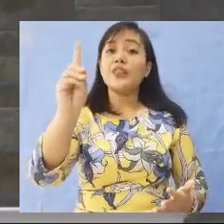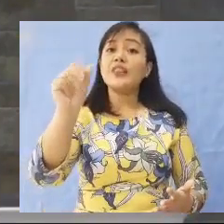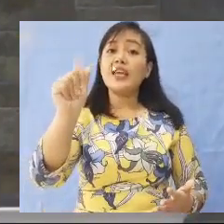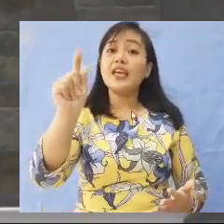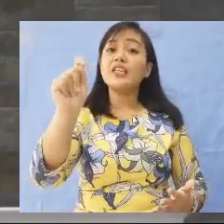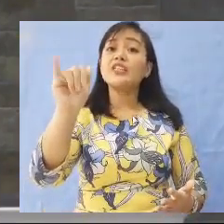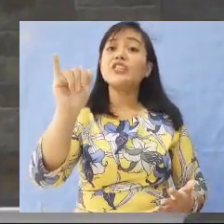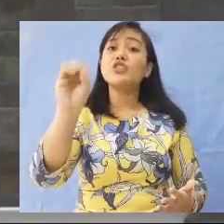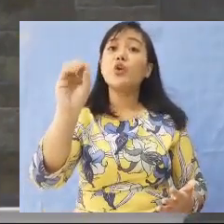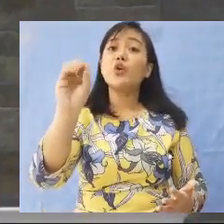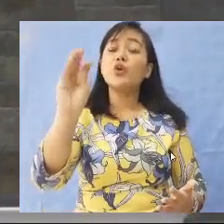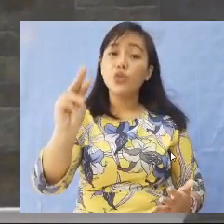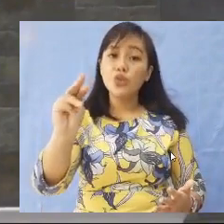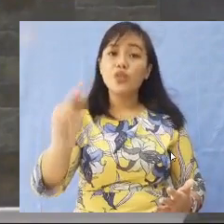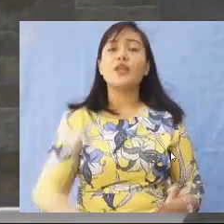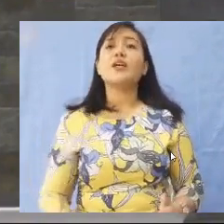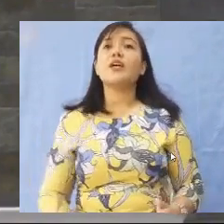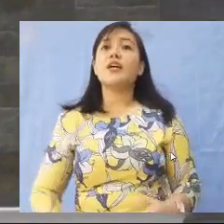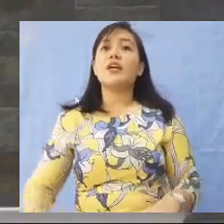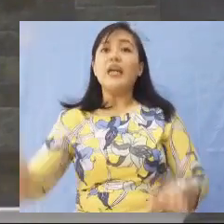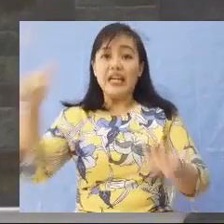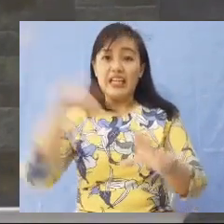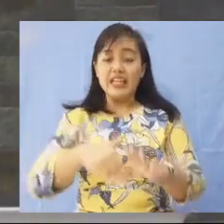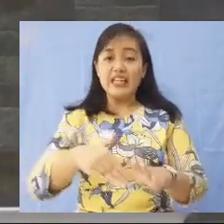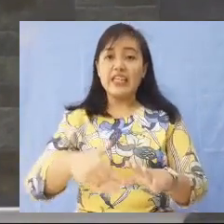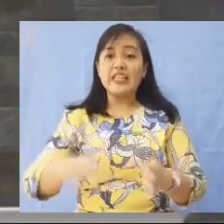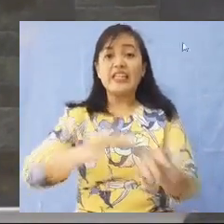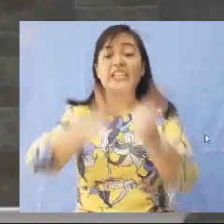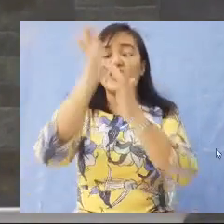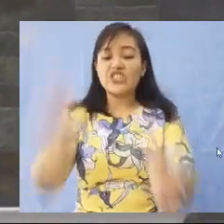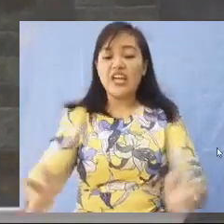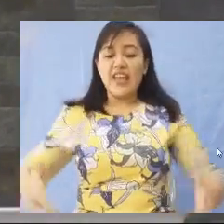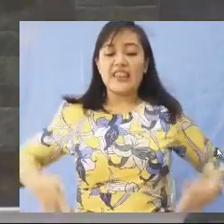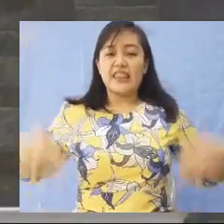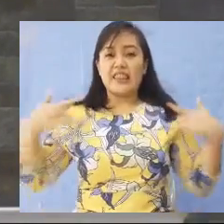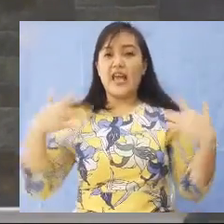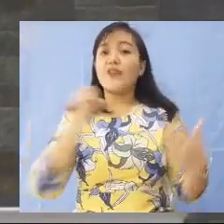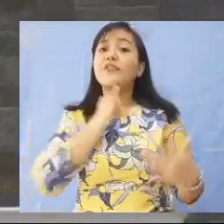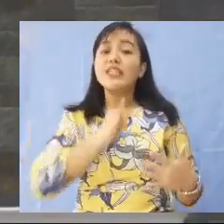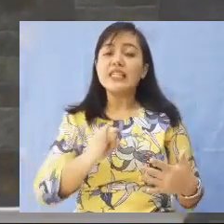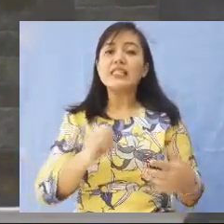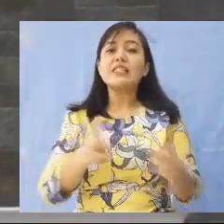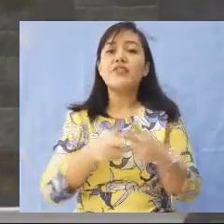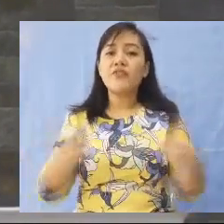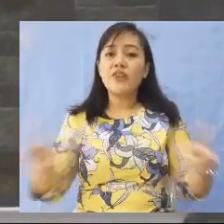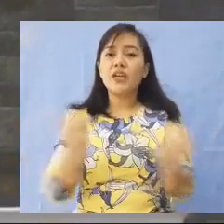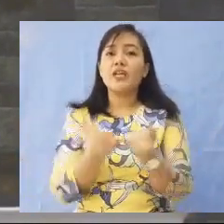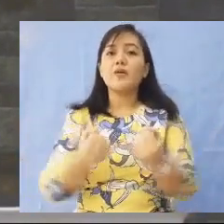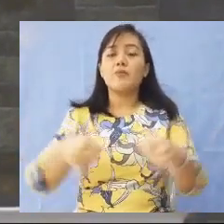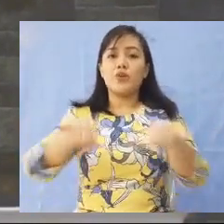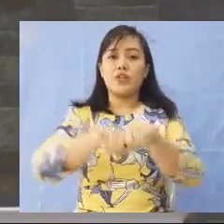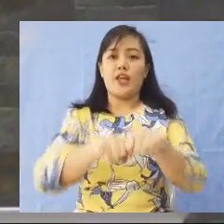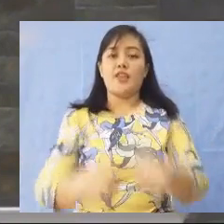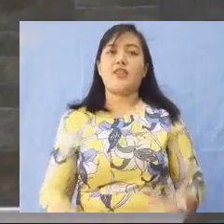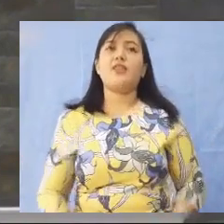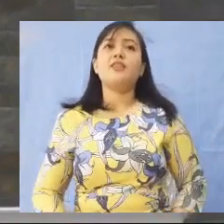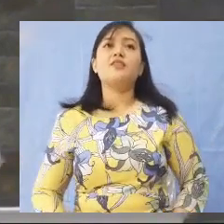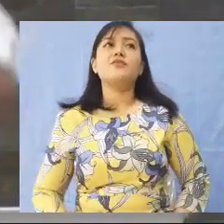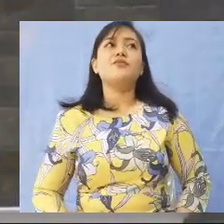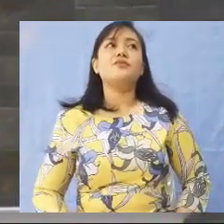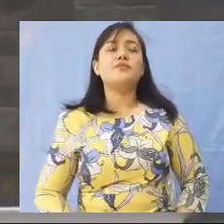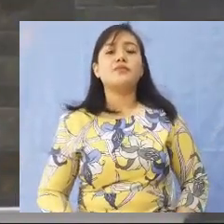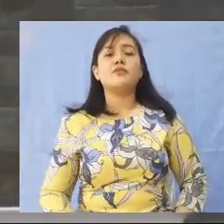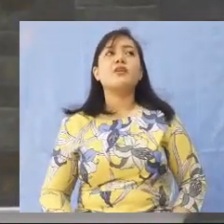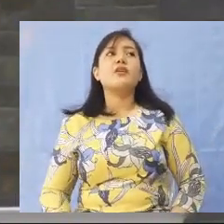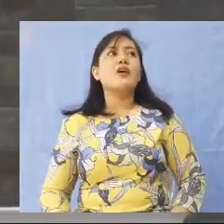kung bakit po tayo bumabalik sa pag-aaral ng tinatawag nating fundamental doctrines. Para